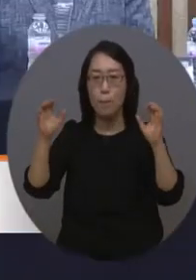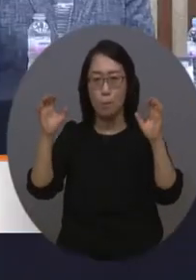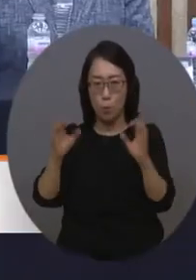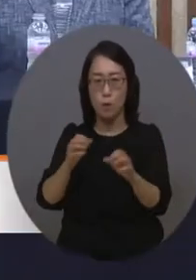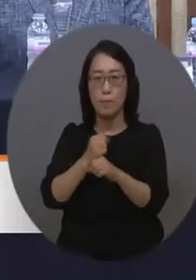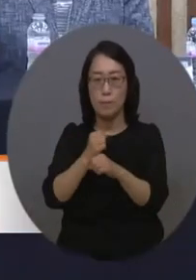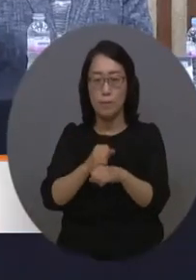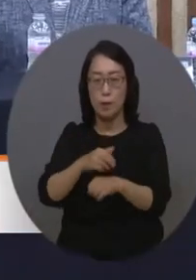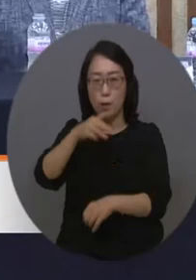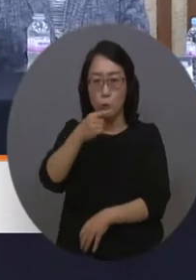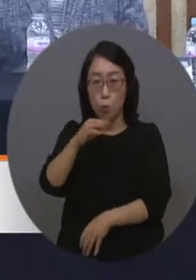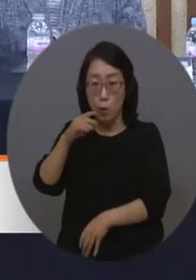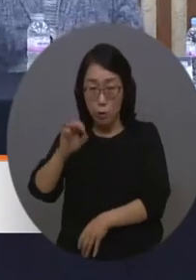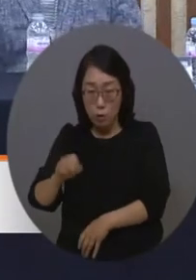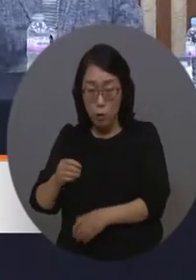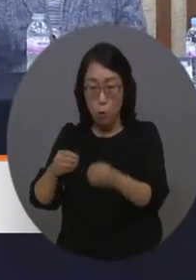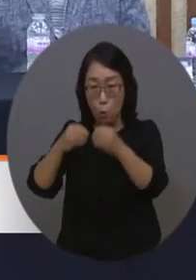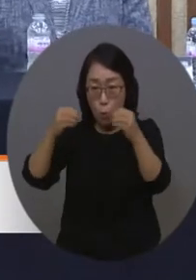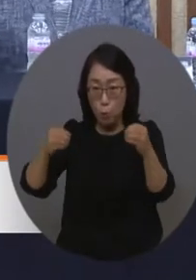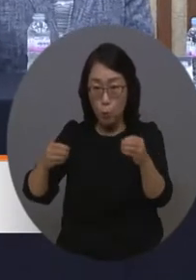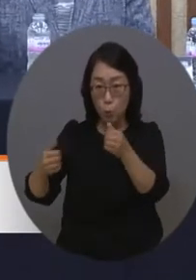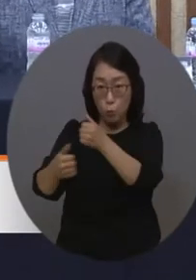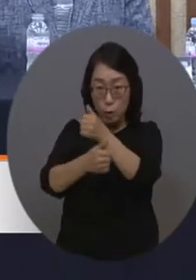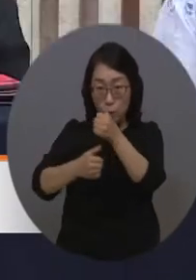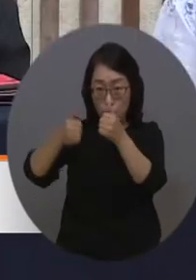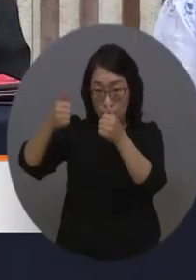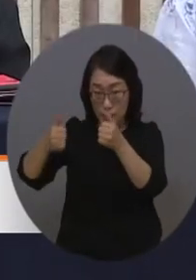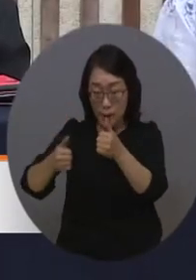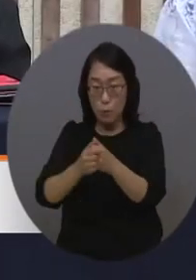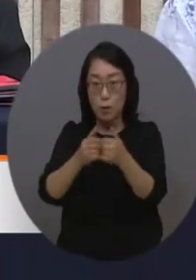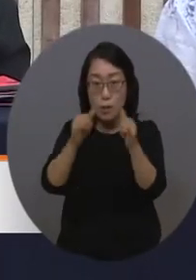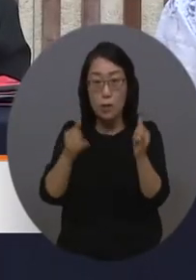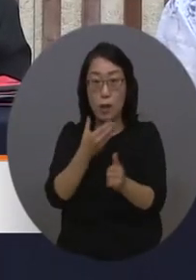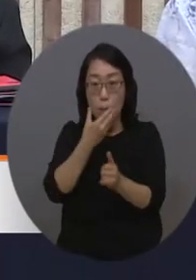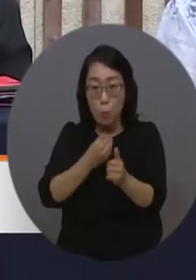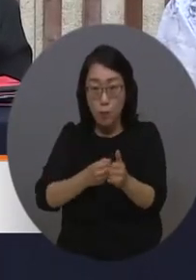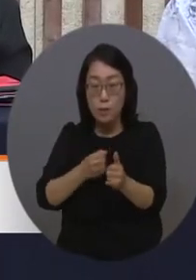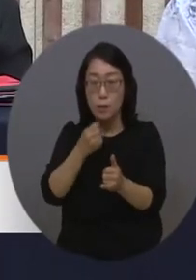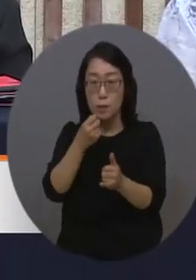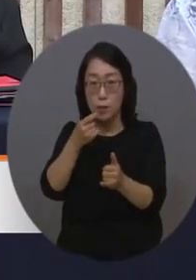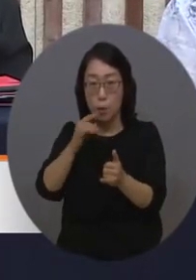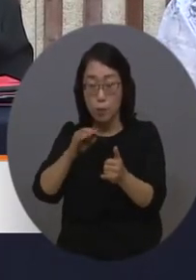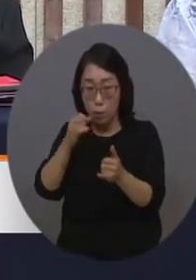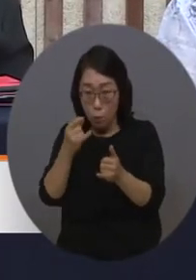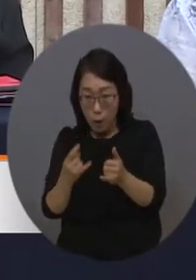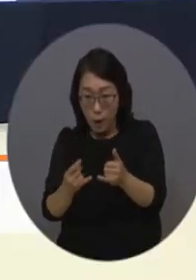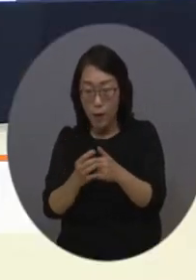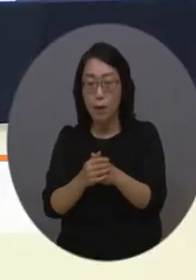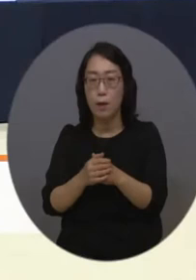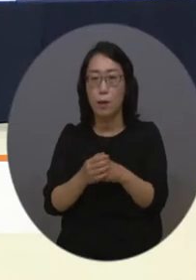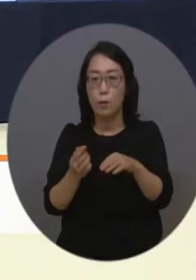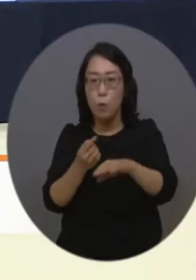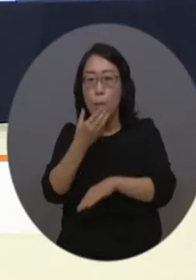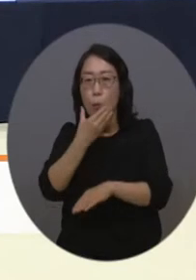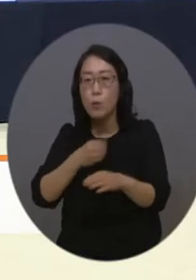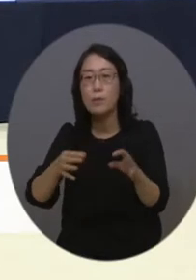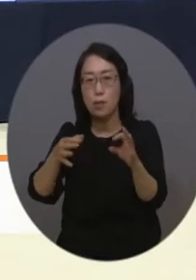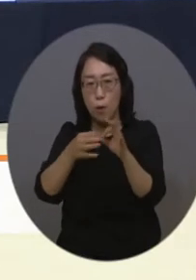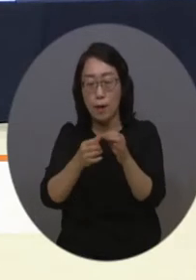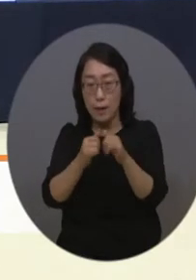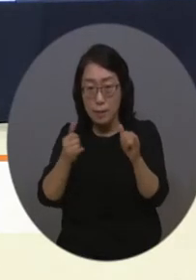배분위원회는 조병철 공동위원장과 순천시 사회복지협의회 김미자 회장을 비롯해 순천지역